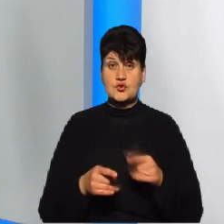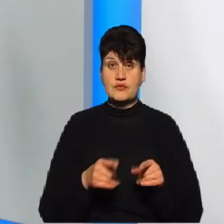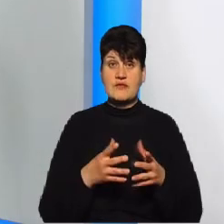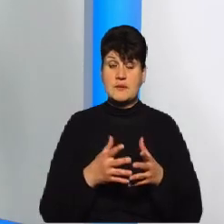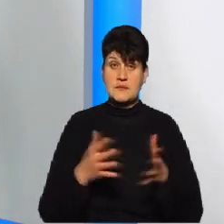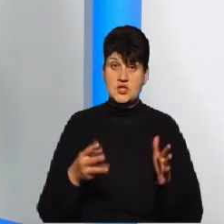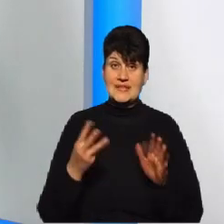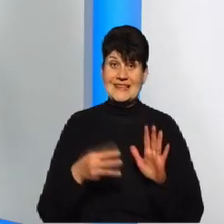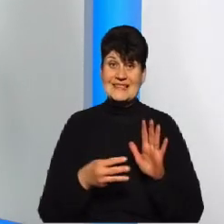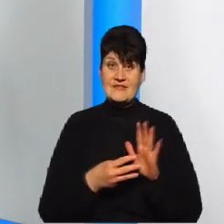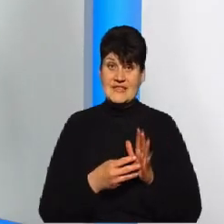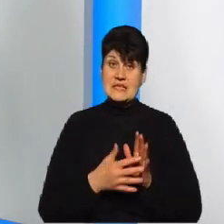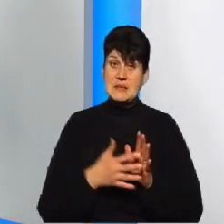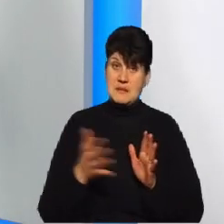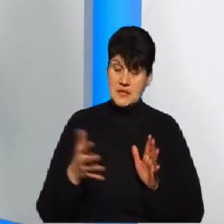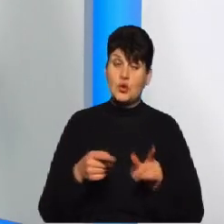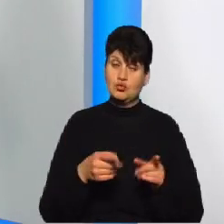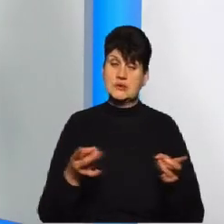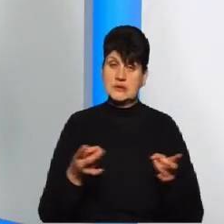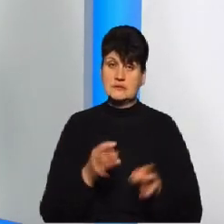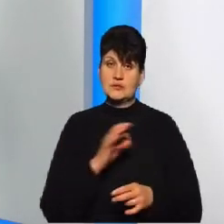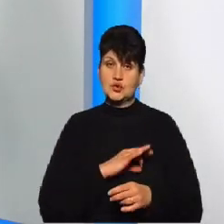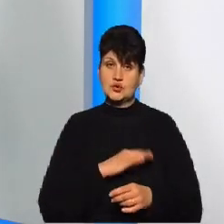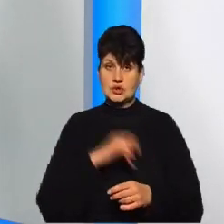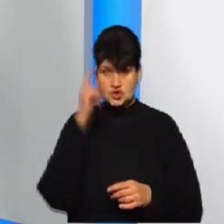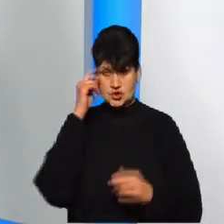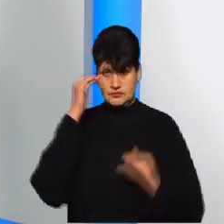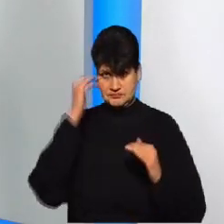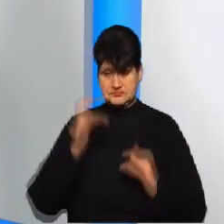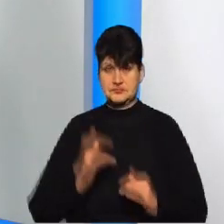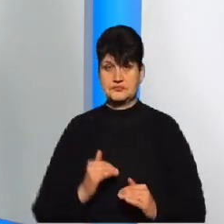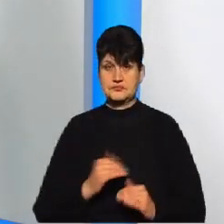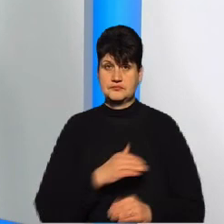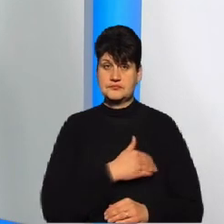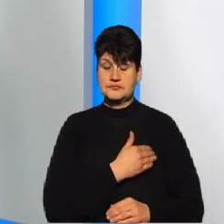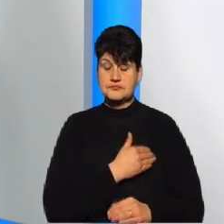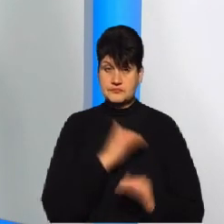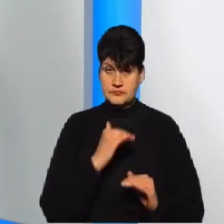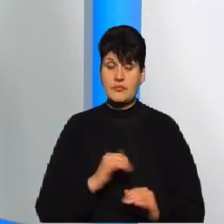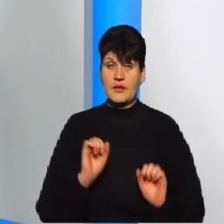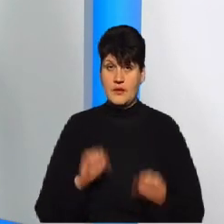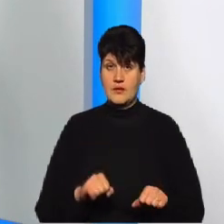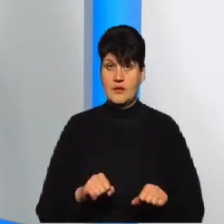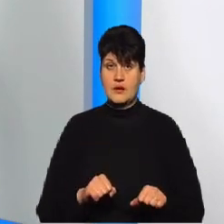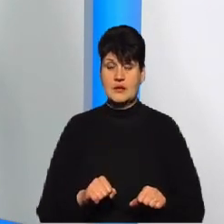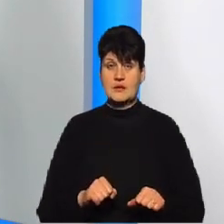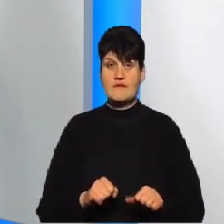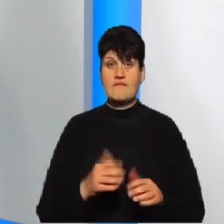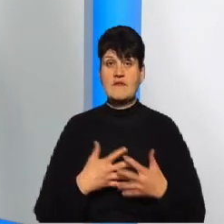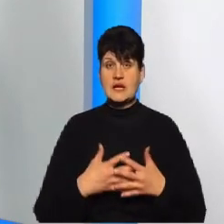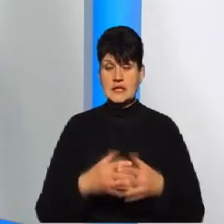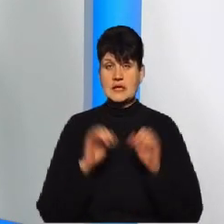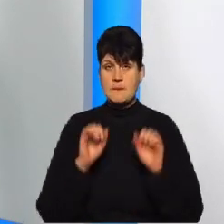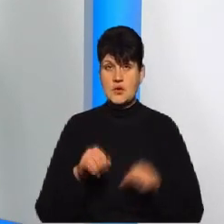більше, от тоді потрібно застосовувати жарознижуючі засоби. Для вагітних дозволений парацетамол. Ні в якому разі